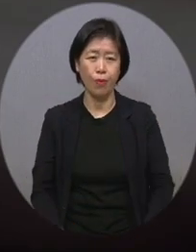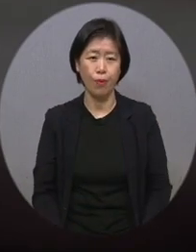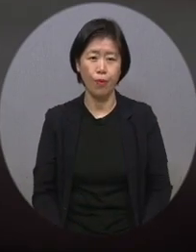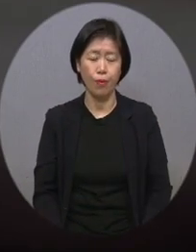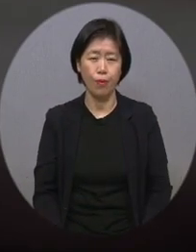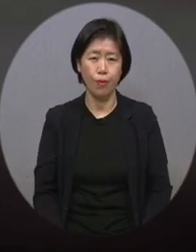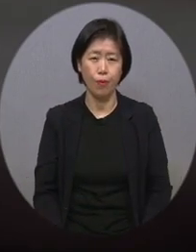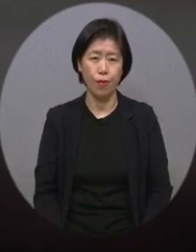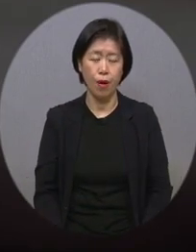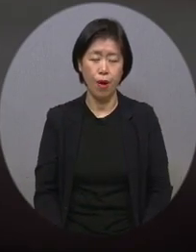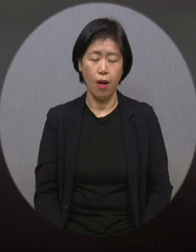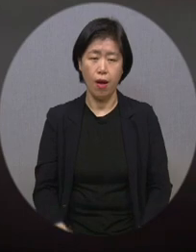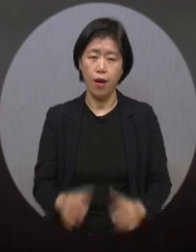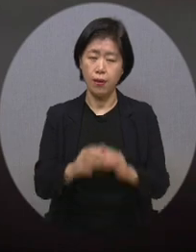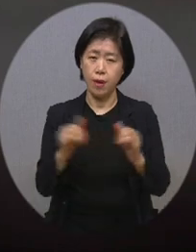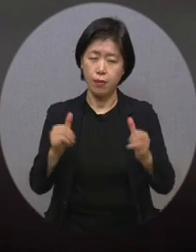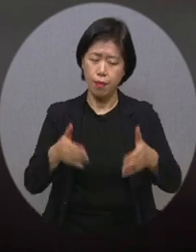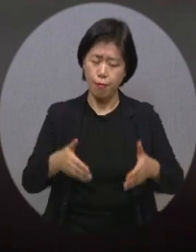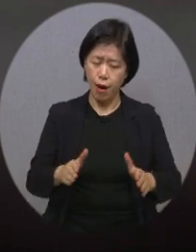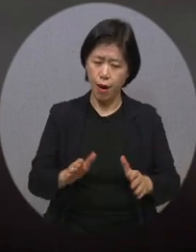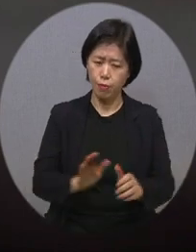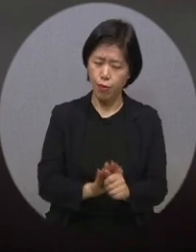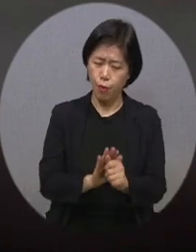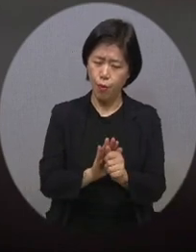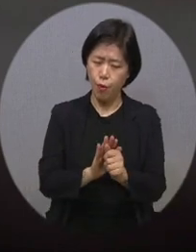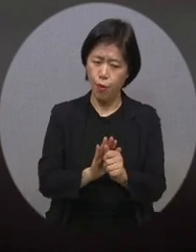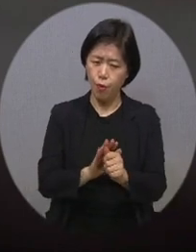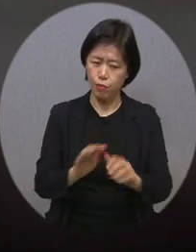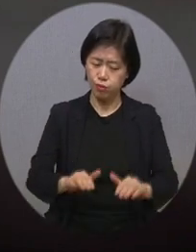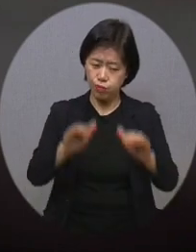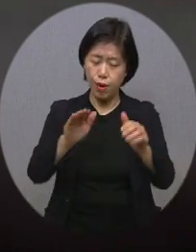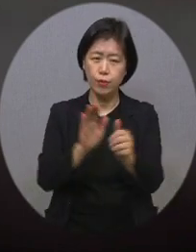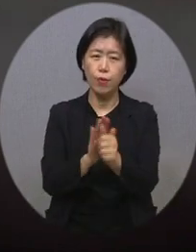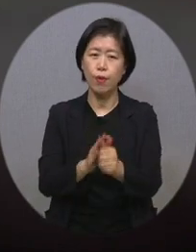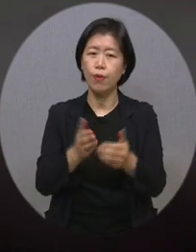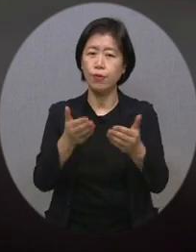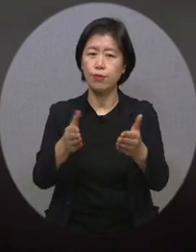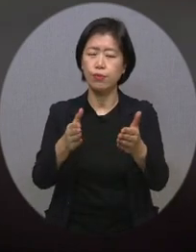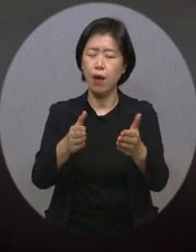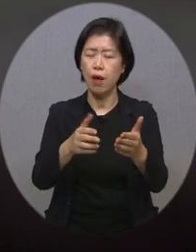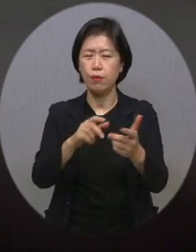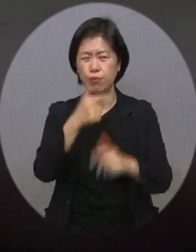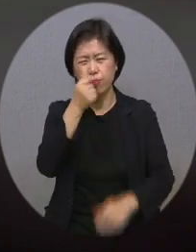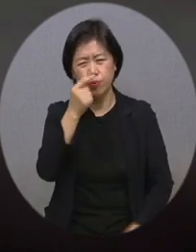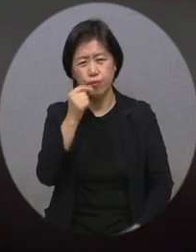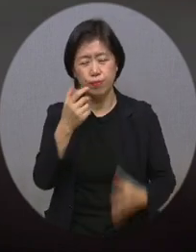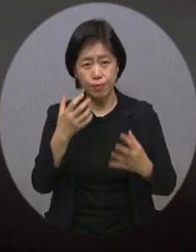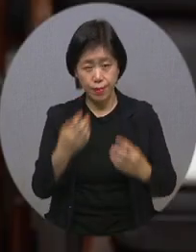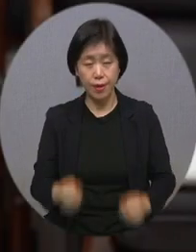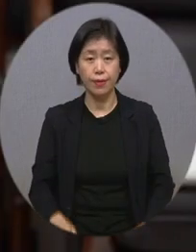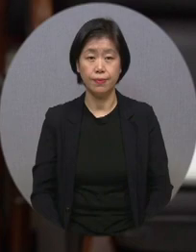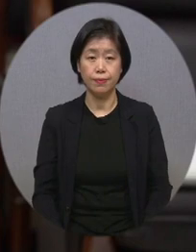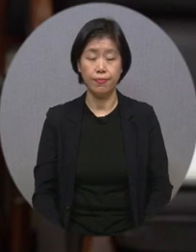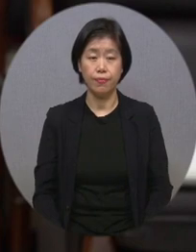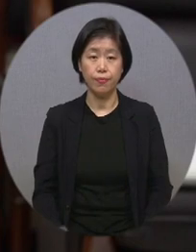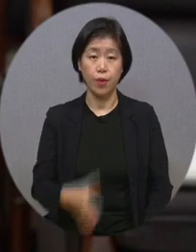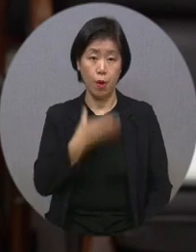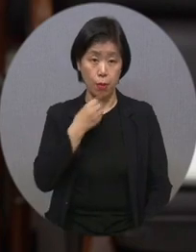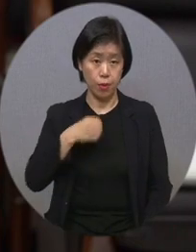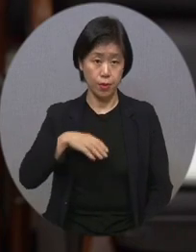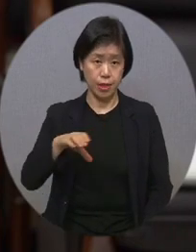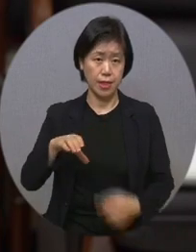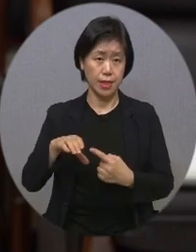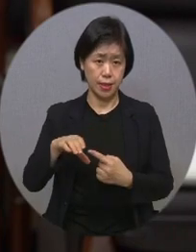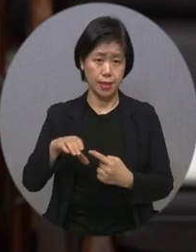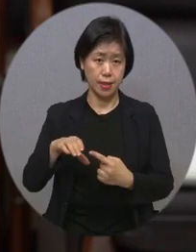부분에 있어서 상당 부분 역할이 미흡했거든요. 근데 사실 복지라는 개념이 도입이 된